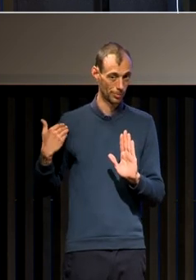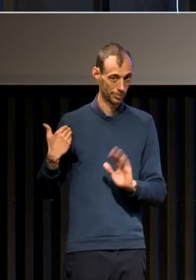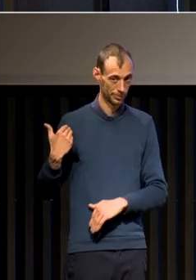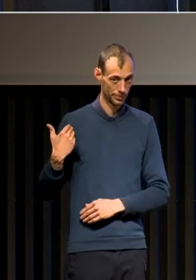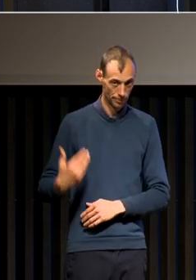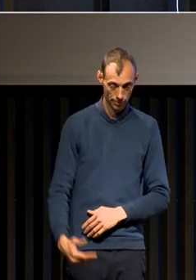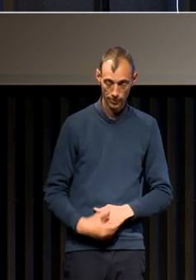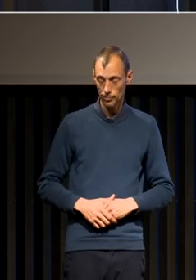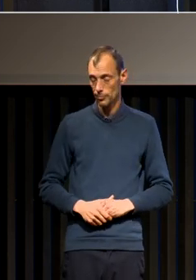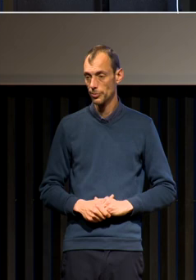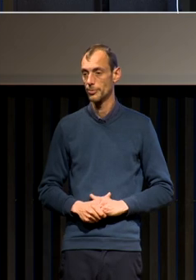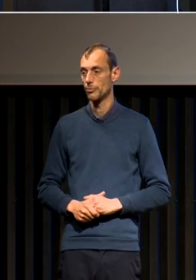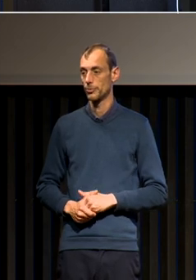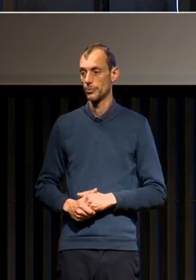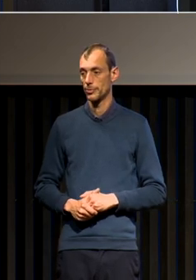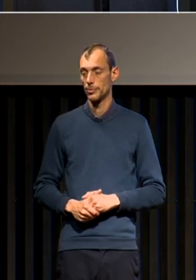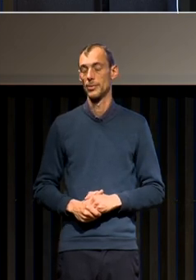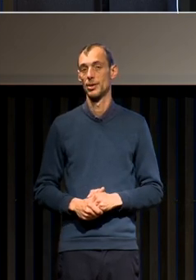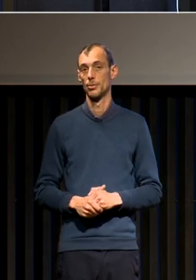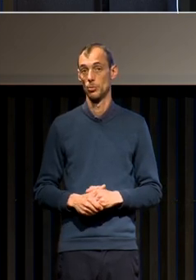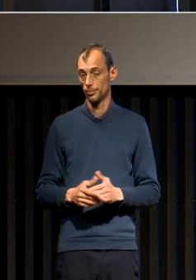Dans cette loi,